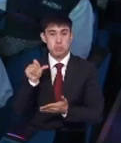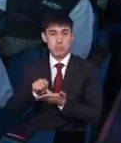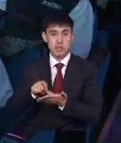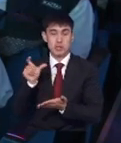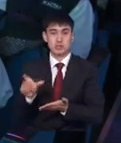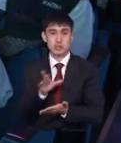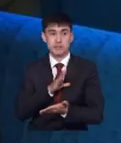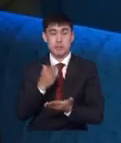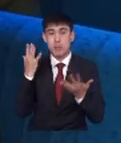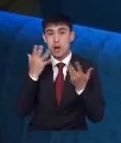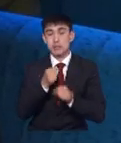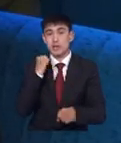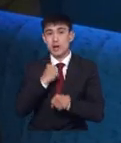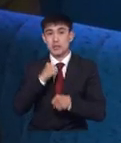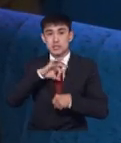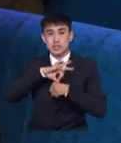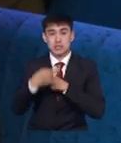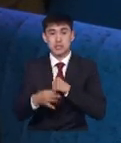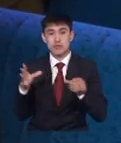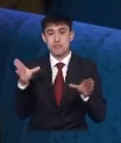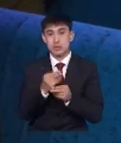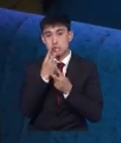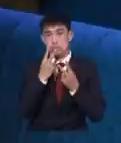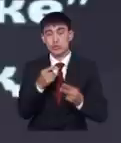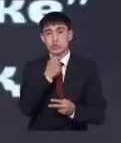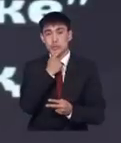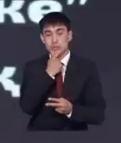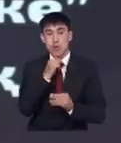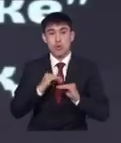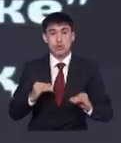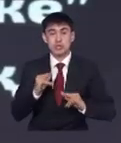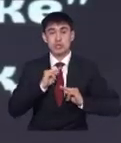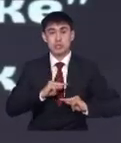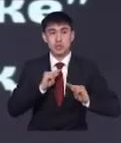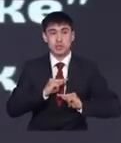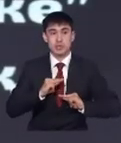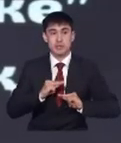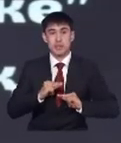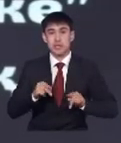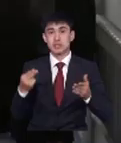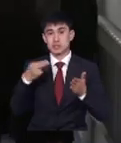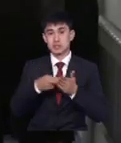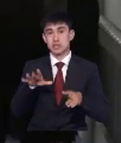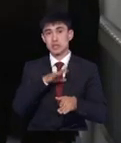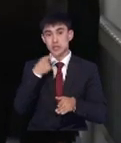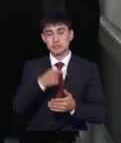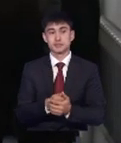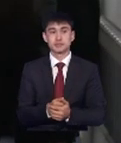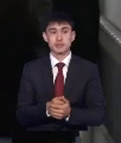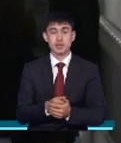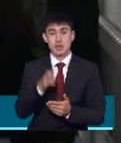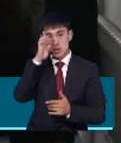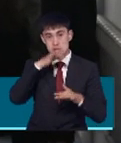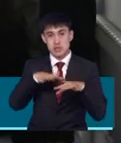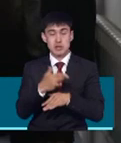да махаббат пен қатыгездікке толы туындыны бірден мен көріп шықты. Оқушылардың еңбегіне сай бағасын да берді. Ең қызығы бір